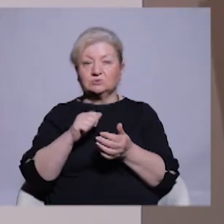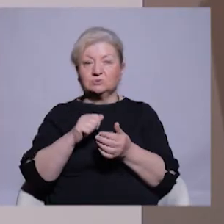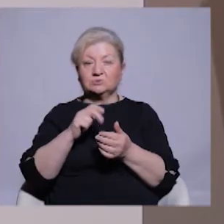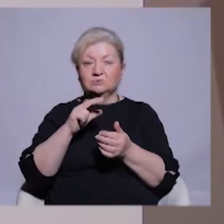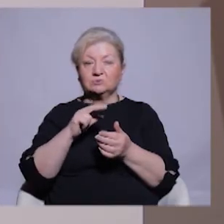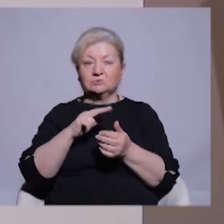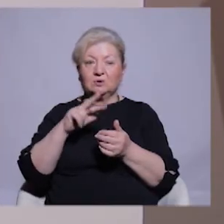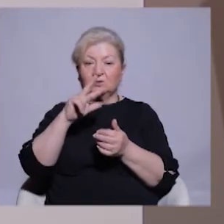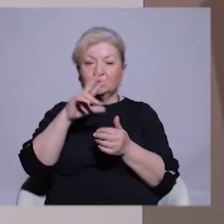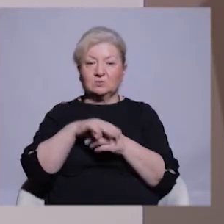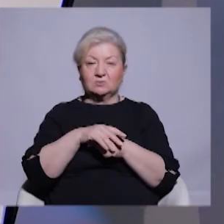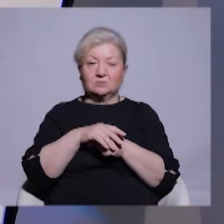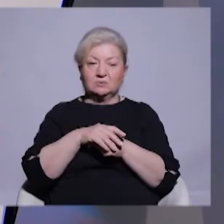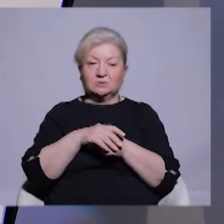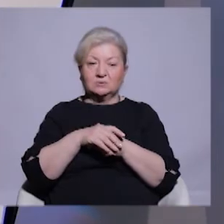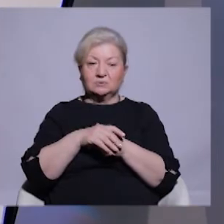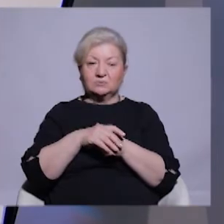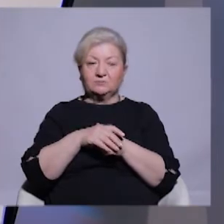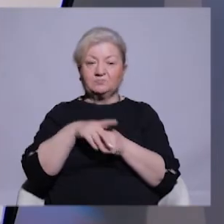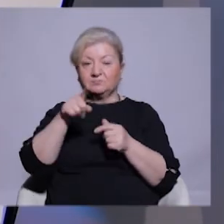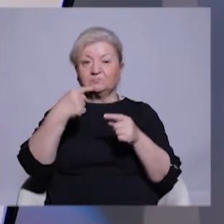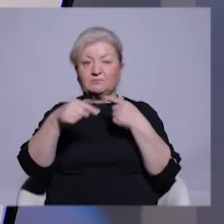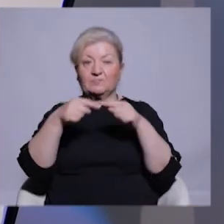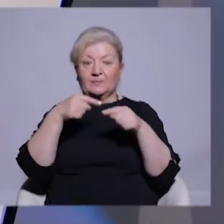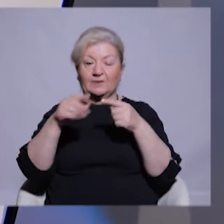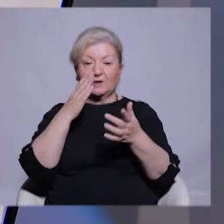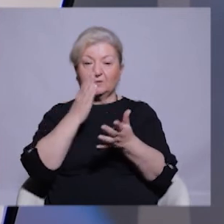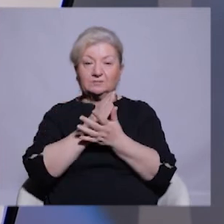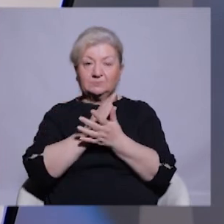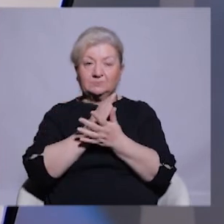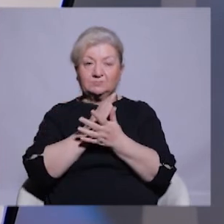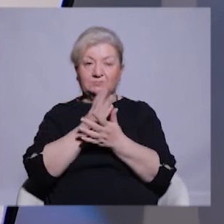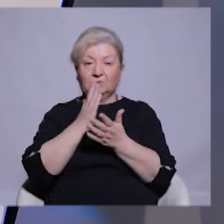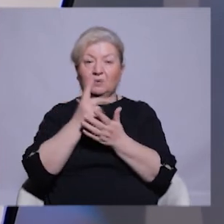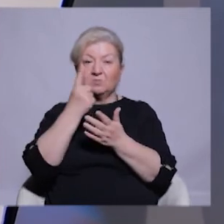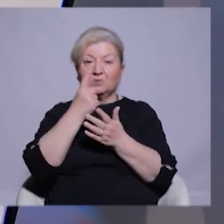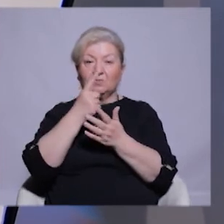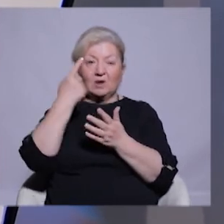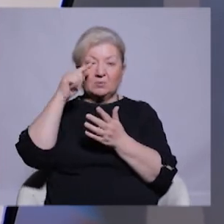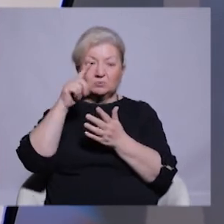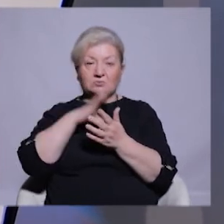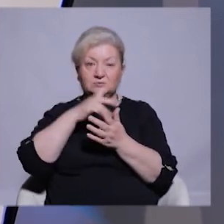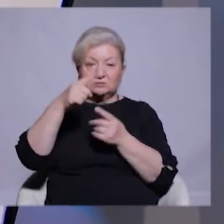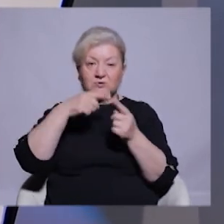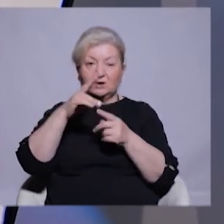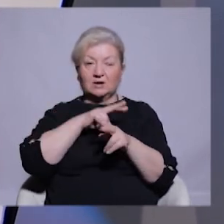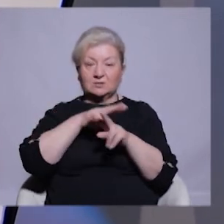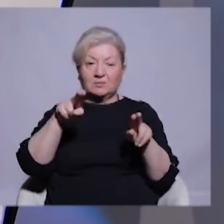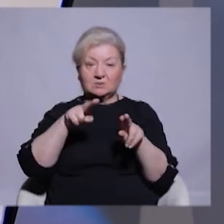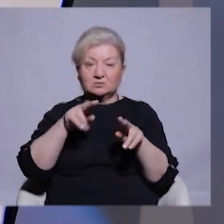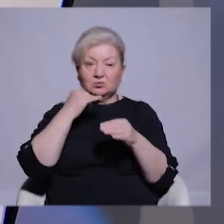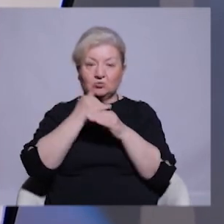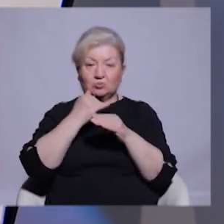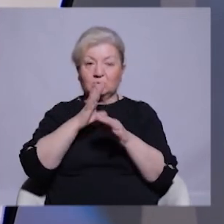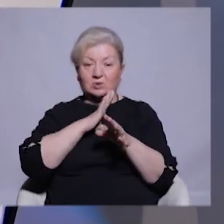mgh. და ამ შემთხვევაში ეს სხვაობა, ანუ წინა ამოცანაში პირველ ნაწილში შეხედეთ, ესენი ერთმანეთის ტოლი იყო,